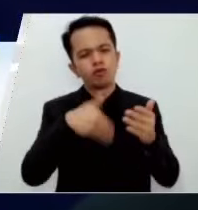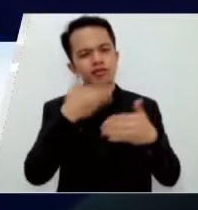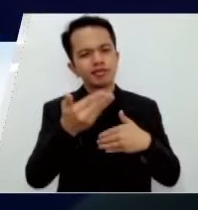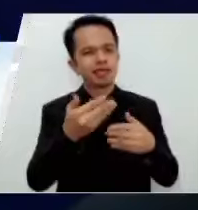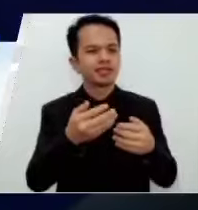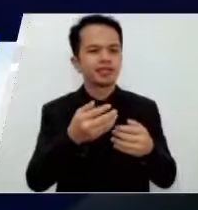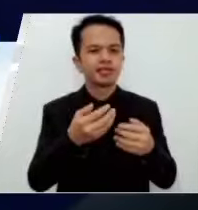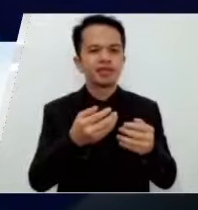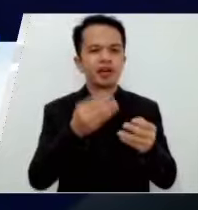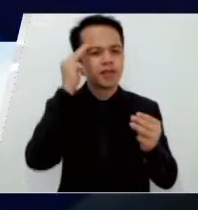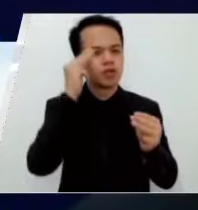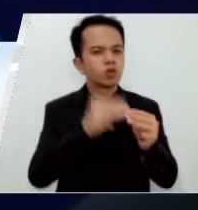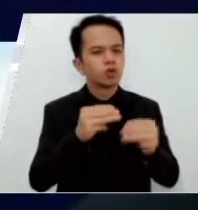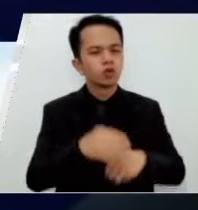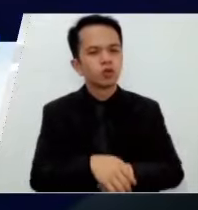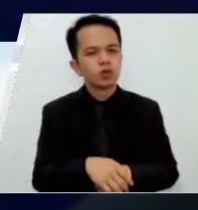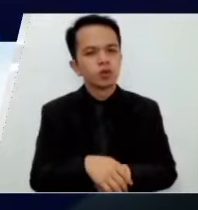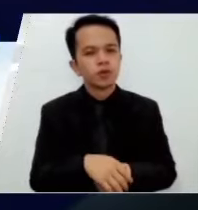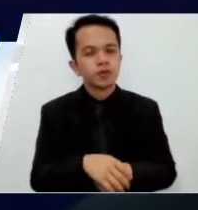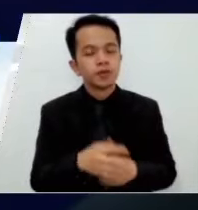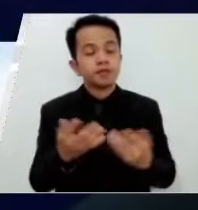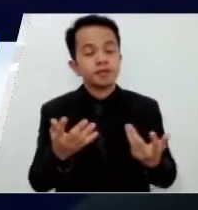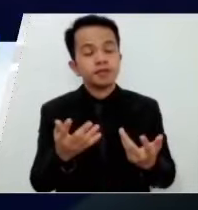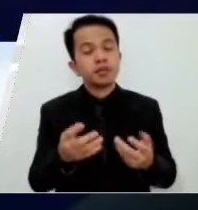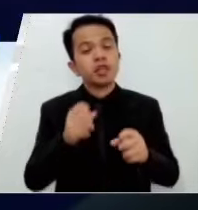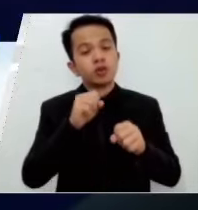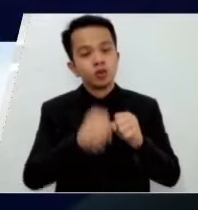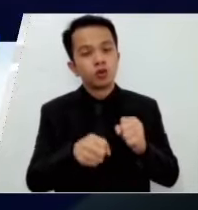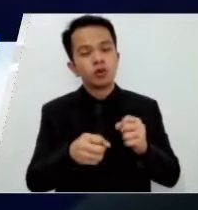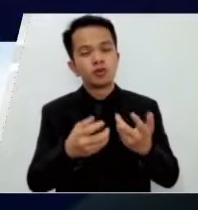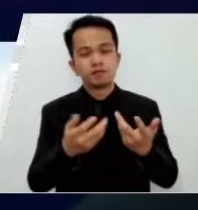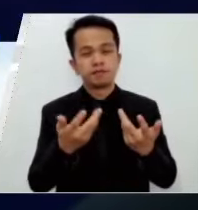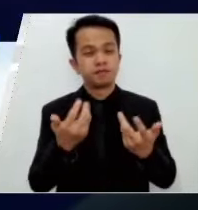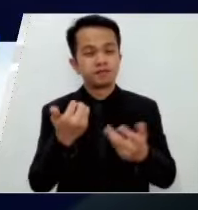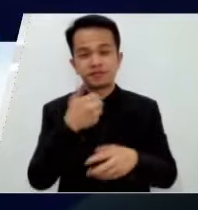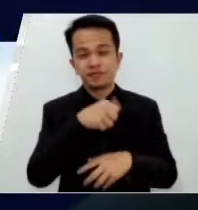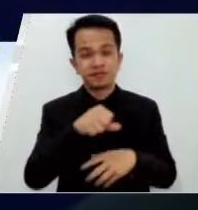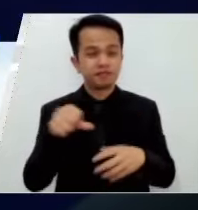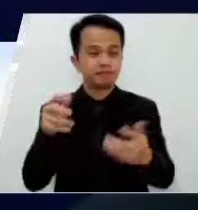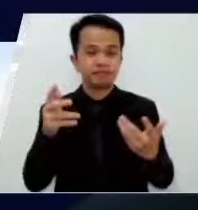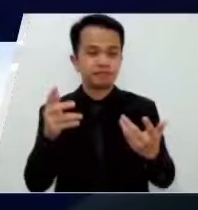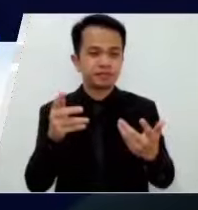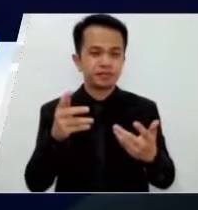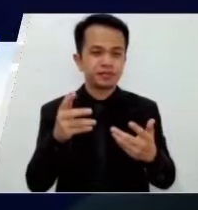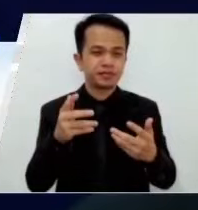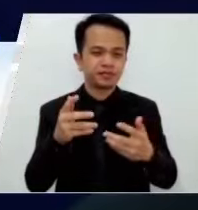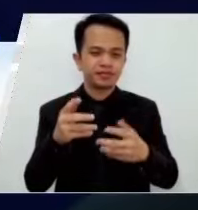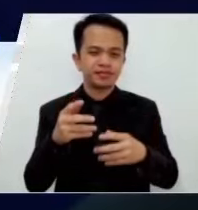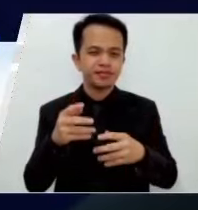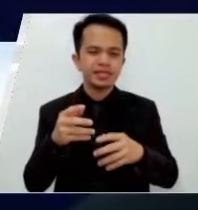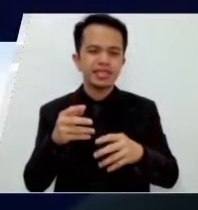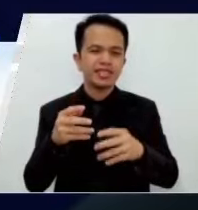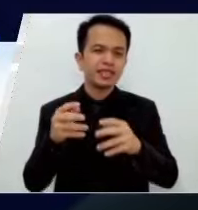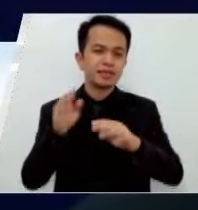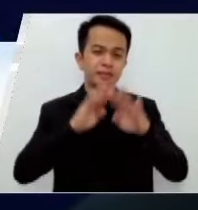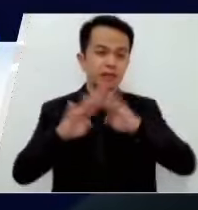missions such that maiwasan natin yung mga ganitong insidente na